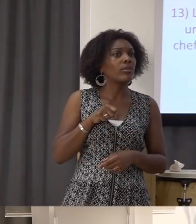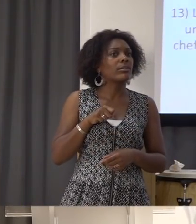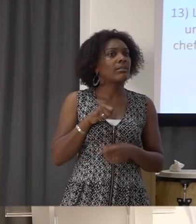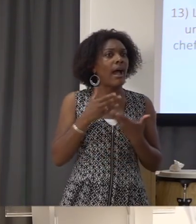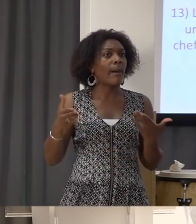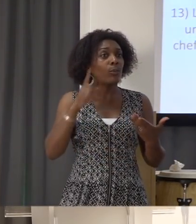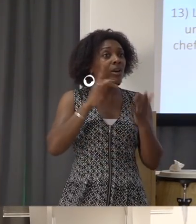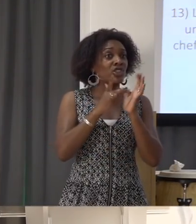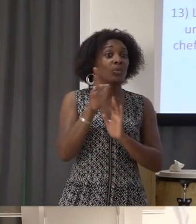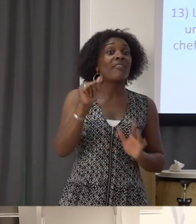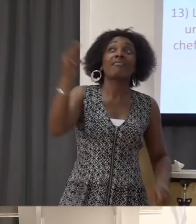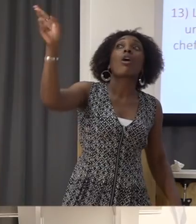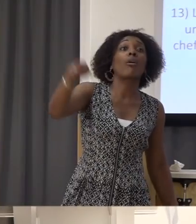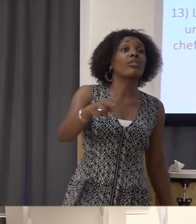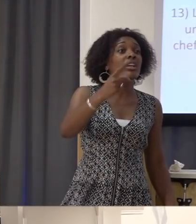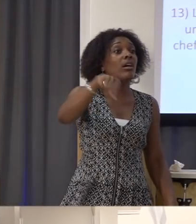retour de Jésus est proche.